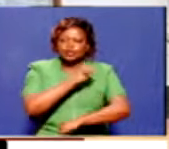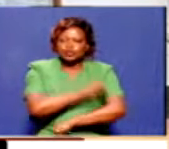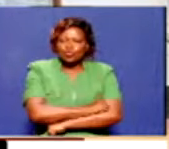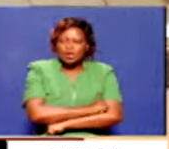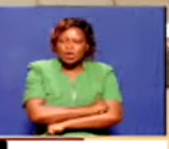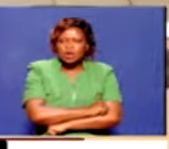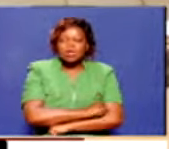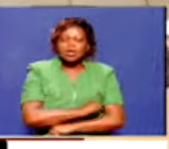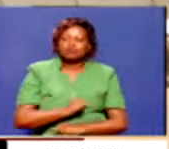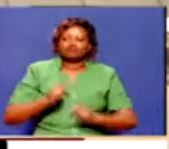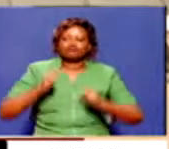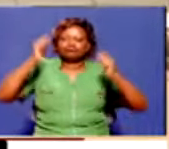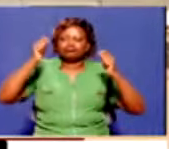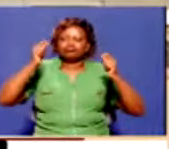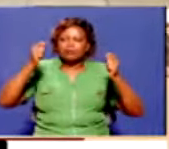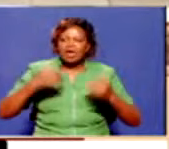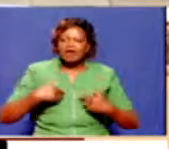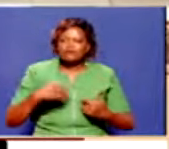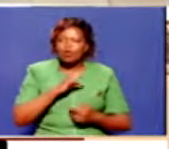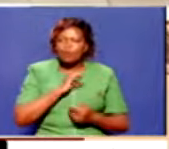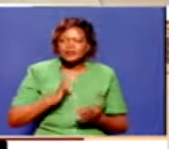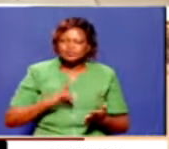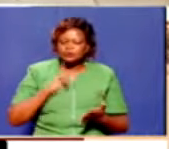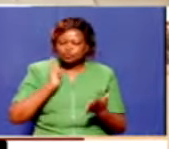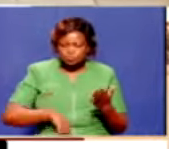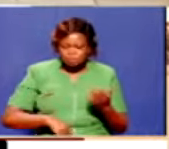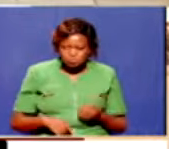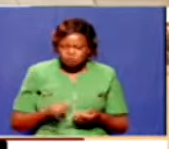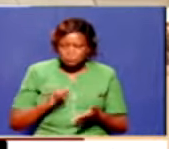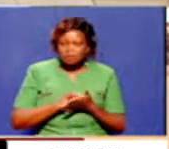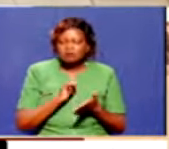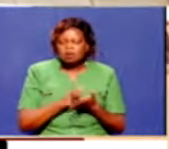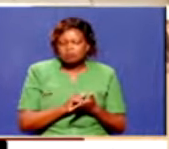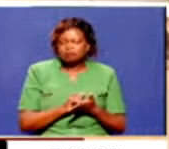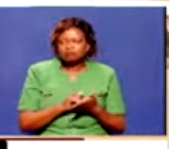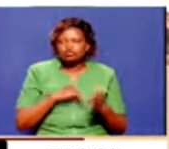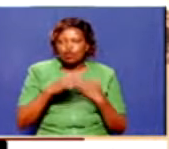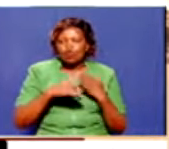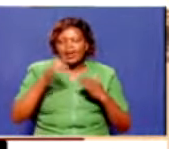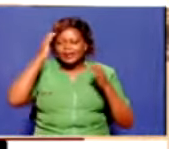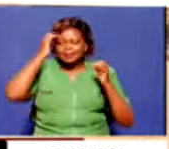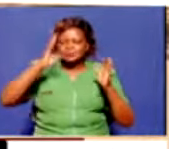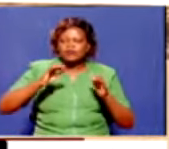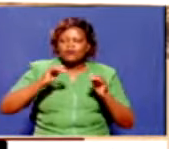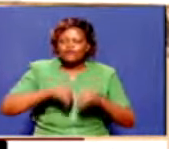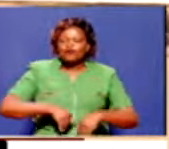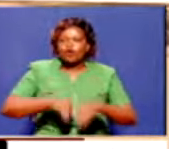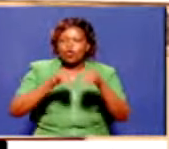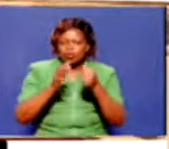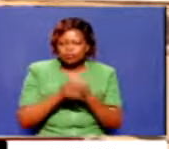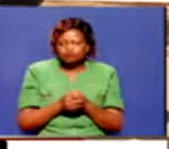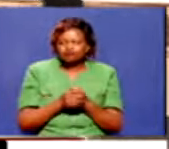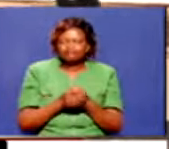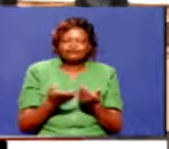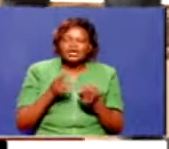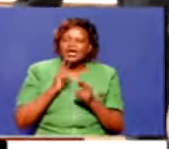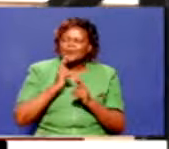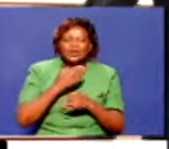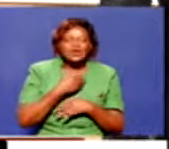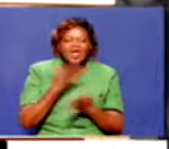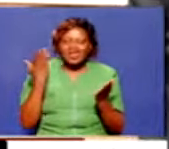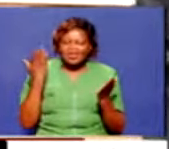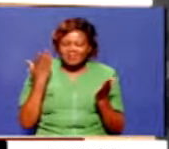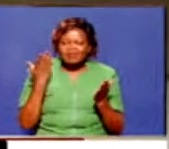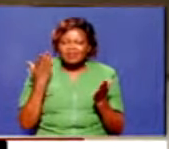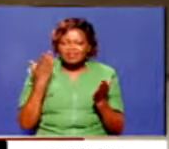migomo, huku kamishna wa kaunti hiyo Fred Ndunga akitoa wito kwa wakuu wa shule kufuatilia na kuripoti kisa chochote cha utovu